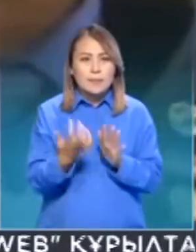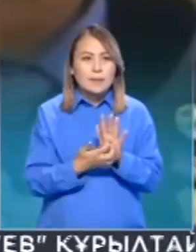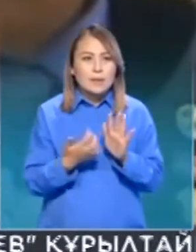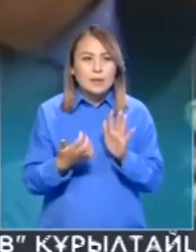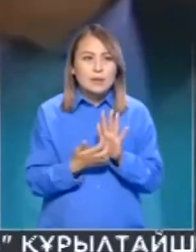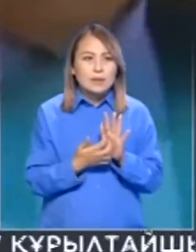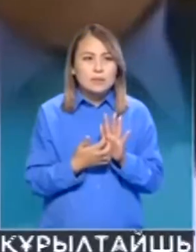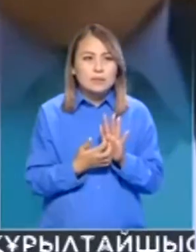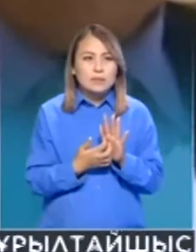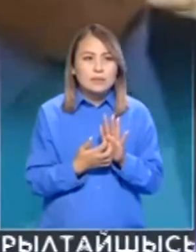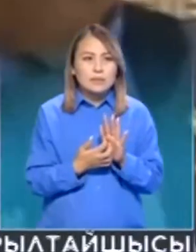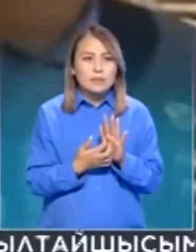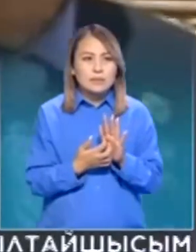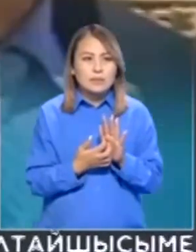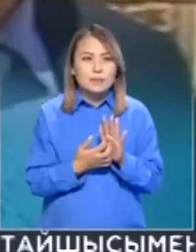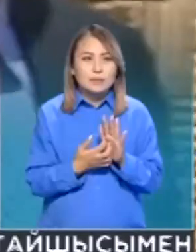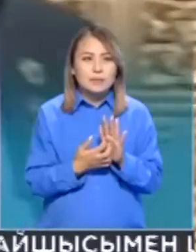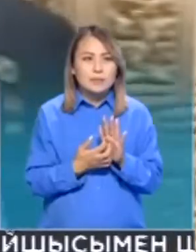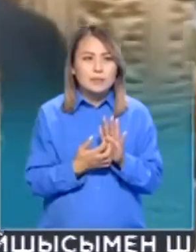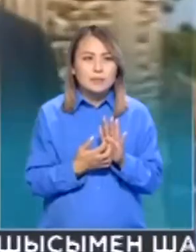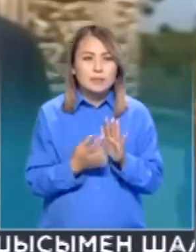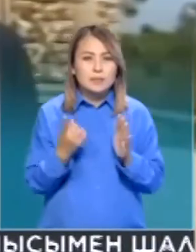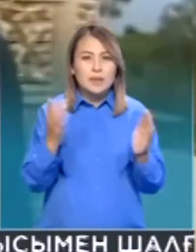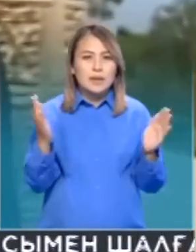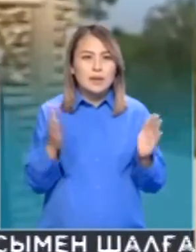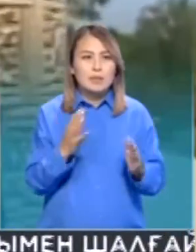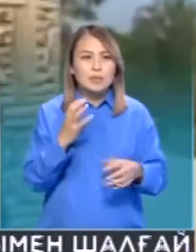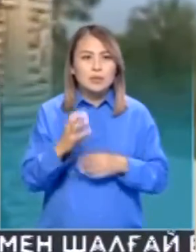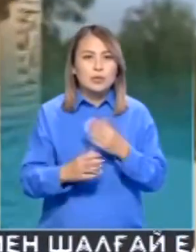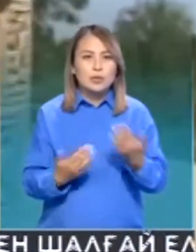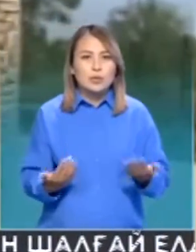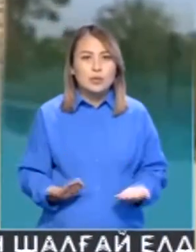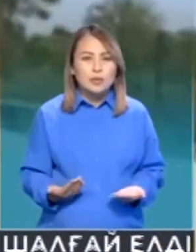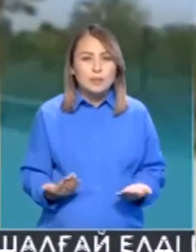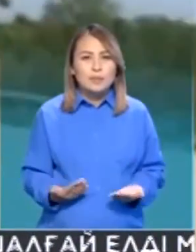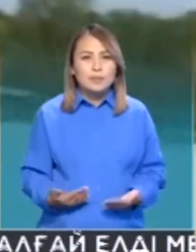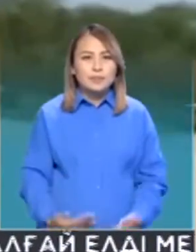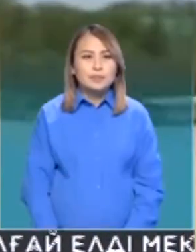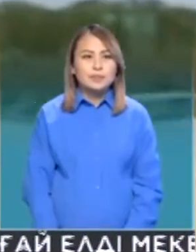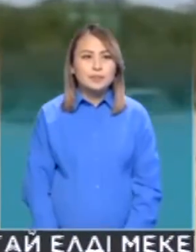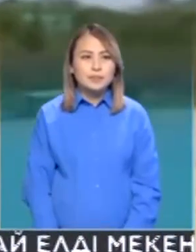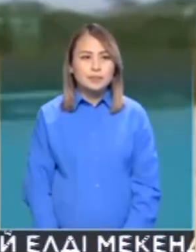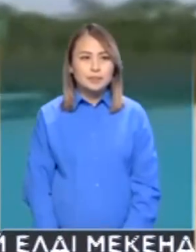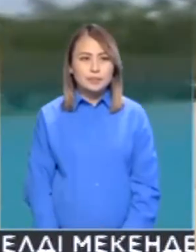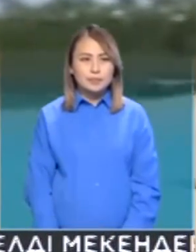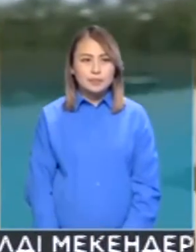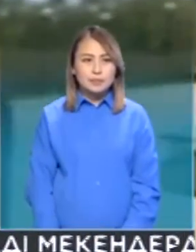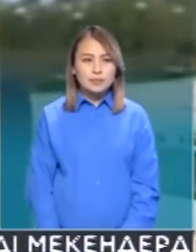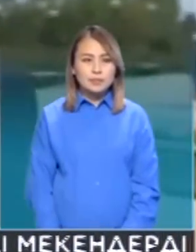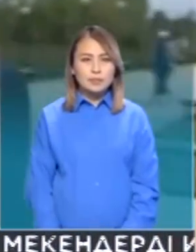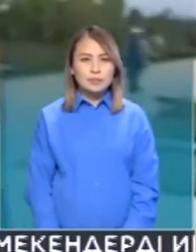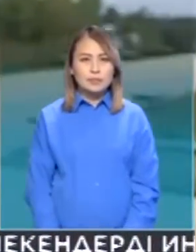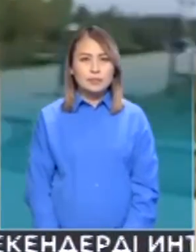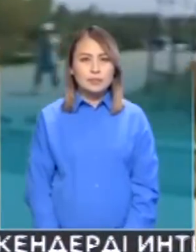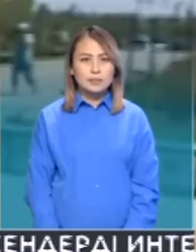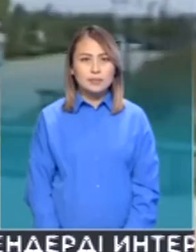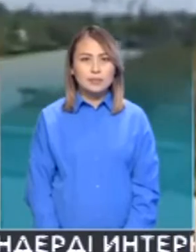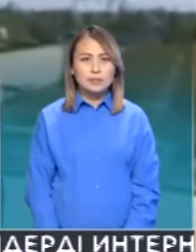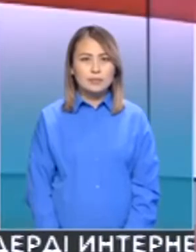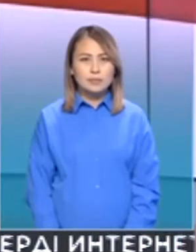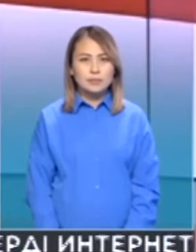жетпейді. Бір кем дүние деген сол. Жазира Оразқызы, Серік Селеубай, Ұлттық